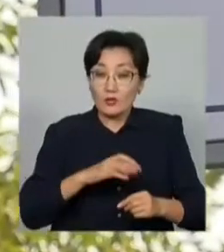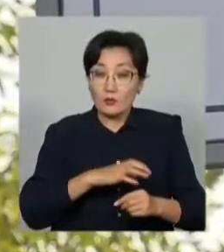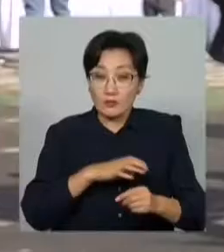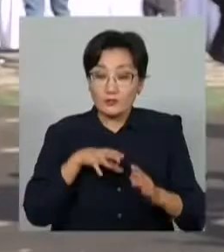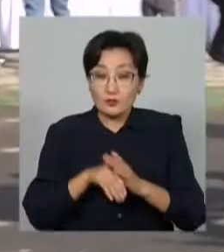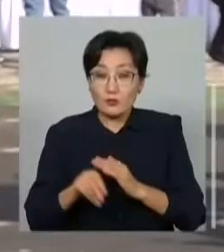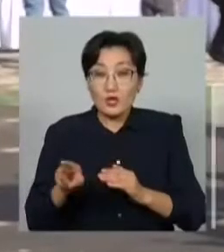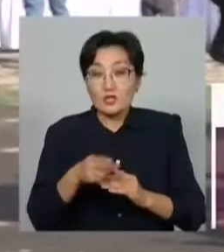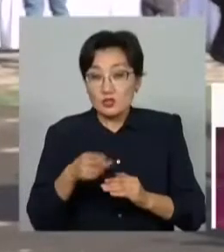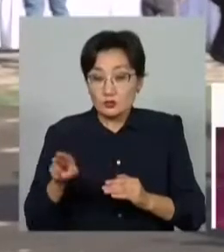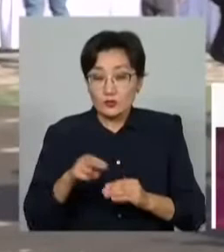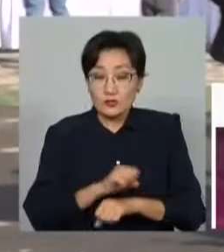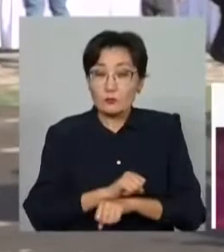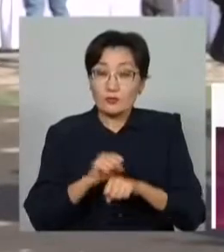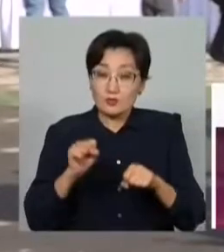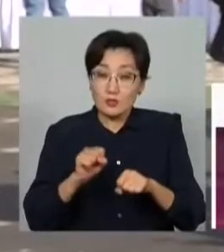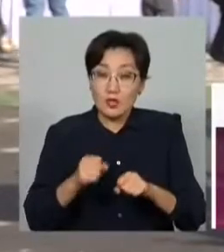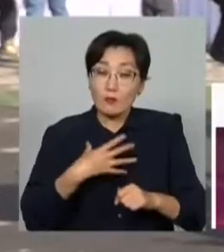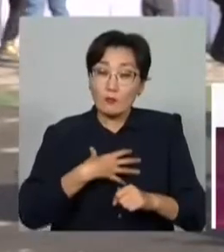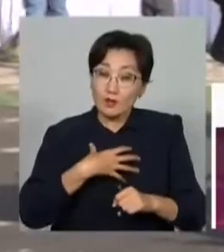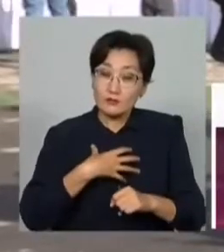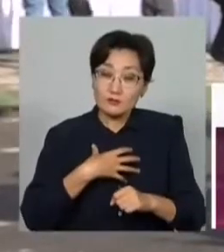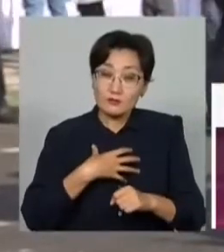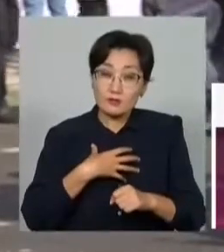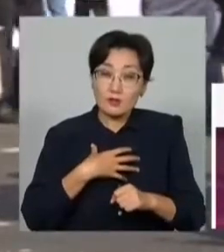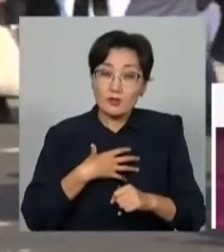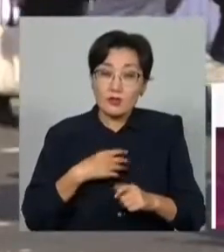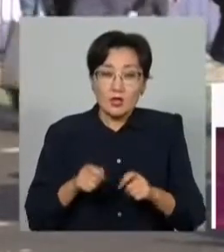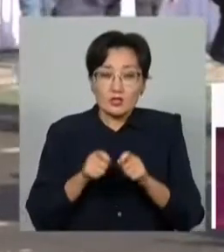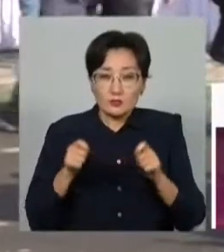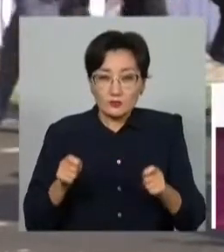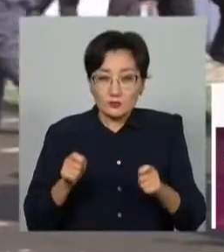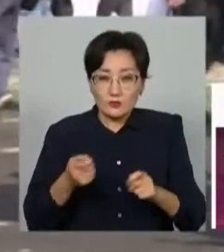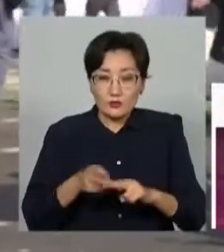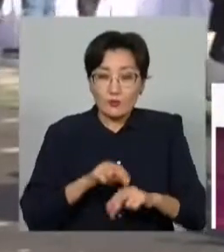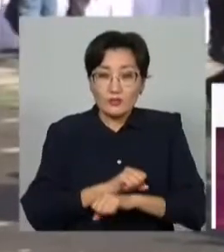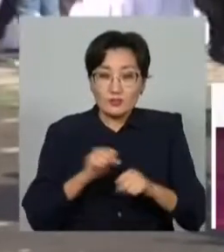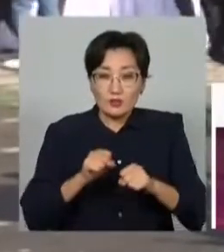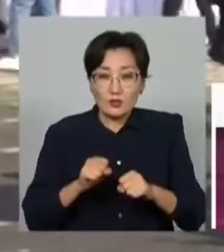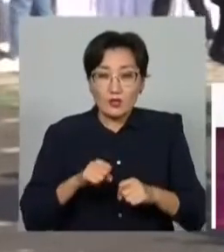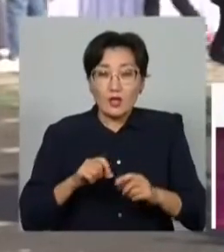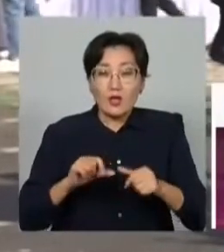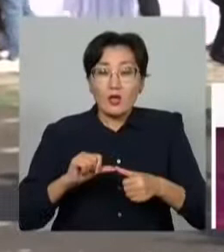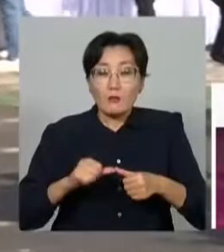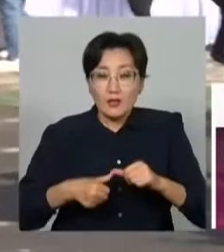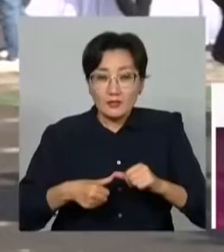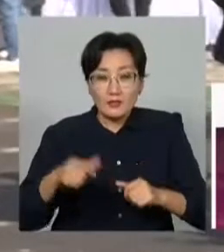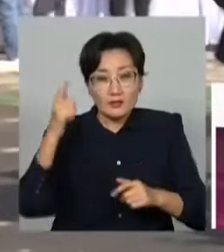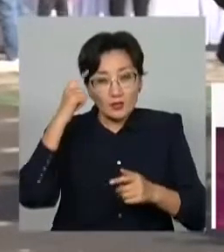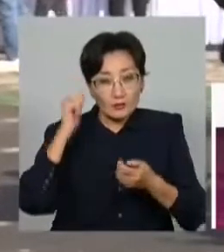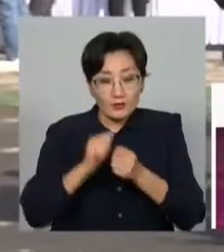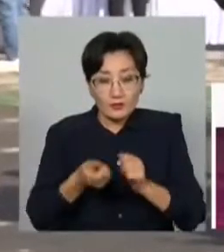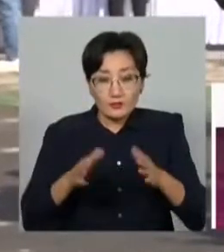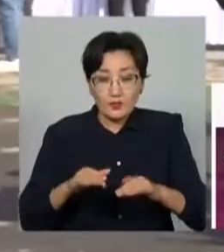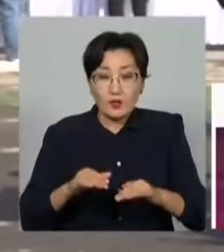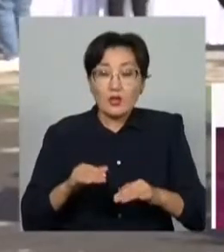жатады. 90-ның көтерілісінің маңызын ашатын, осы көтерілісі мәңгілік есте қалатын, жастарға